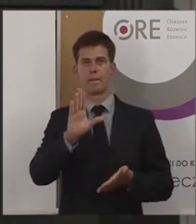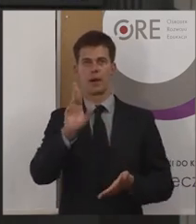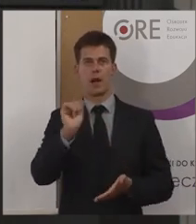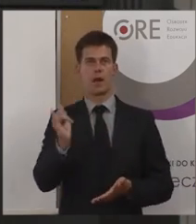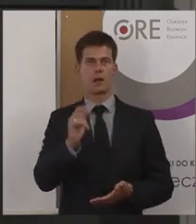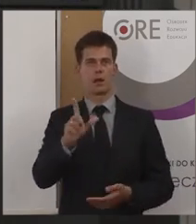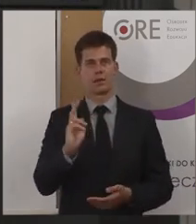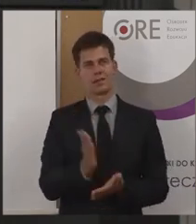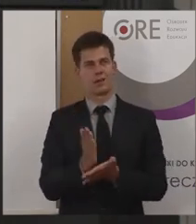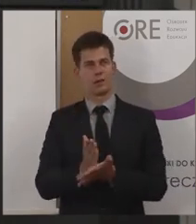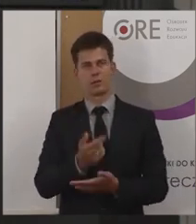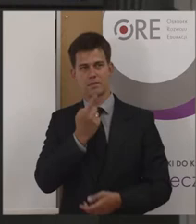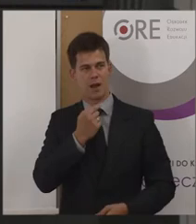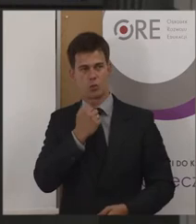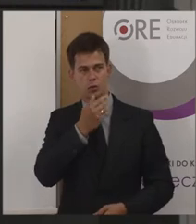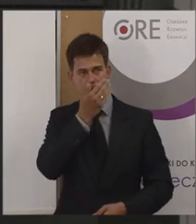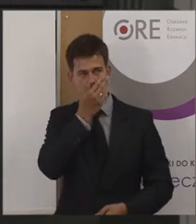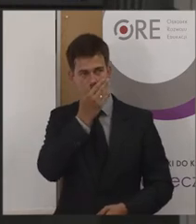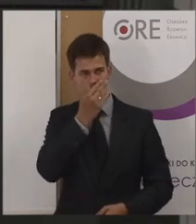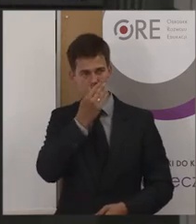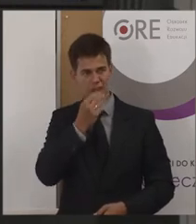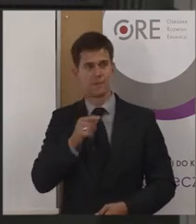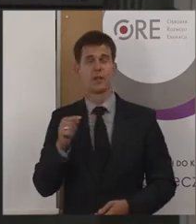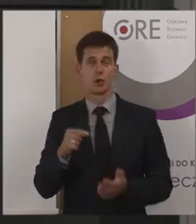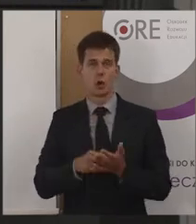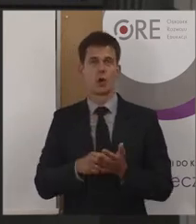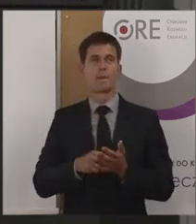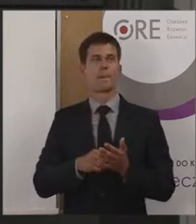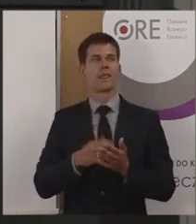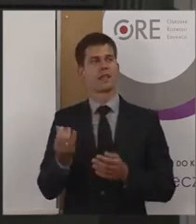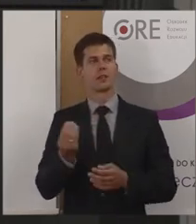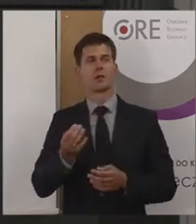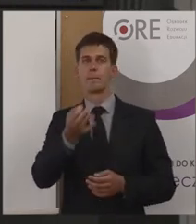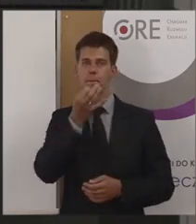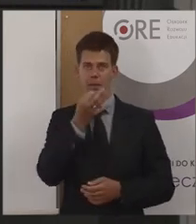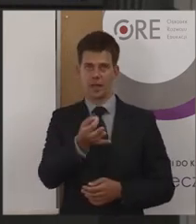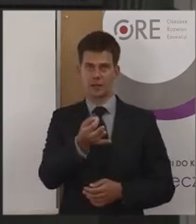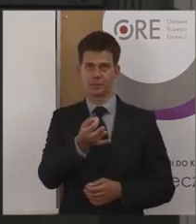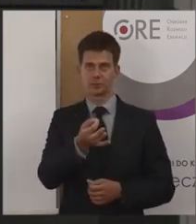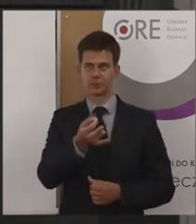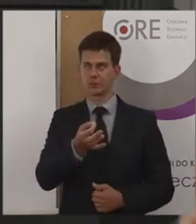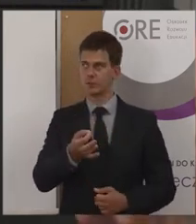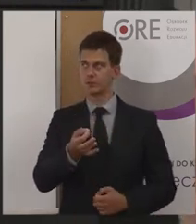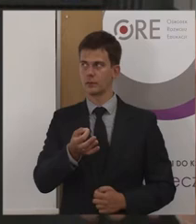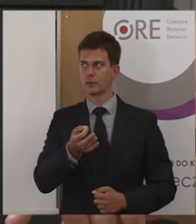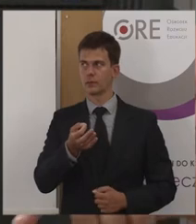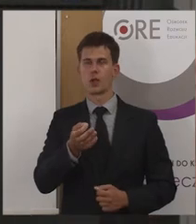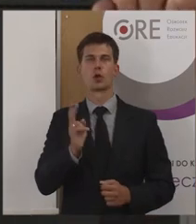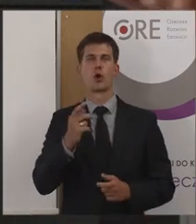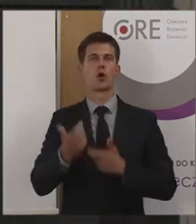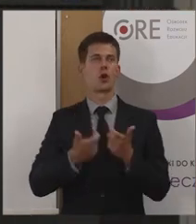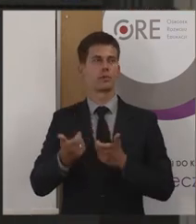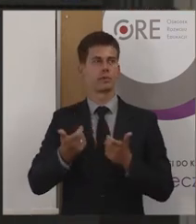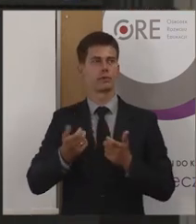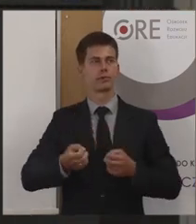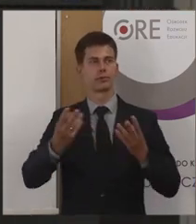rzeczy potrzebne są wydruki, więc tutaj jest już moje konkretne pytanie do twórców Platformy,